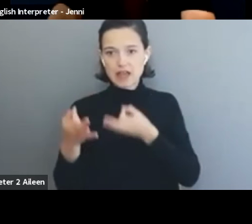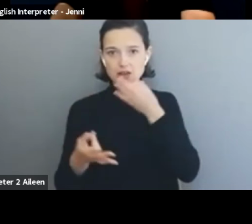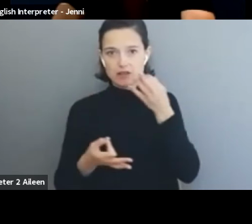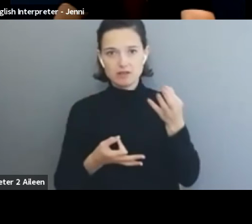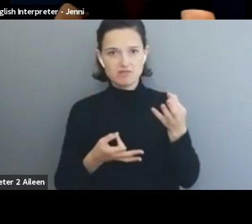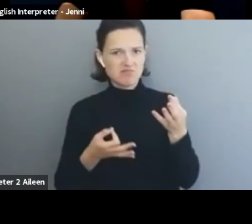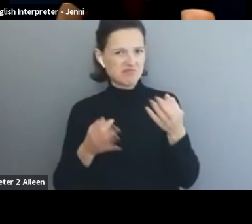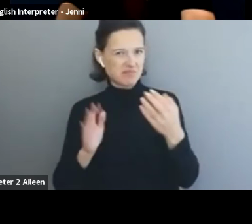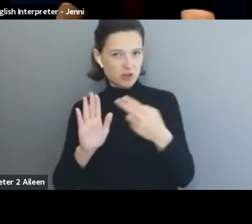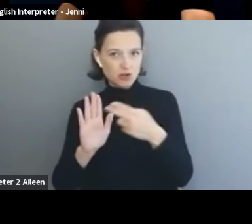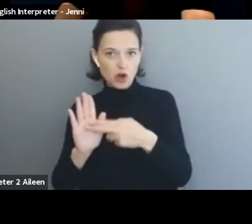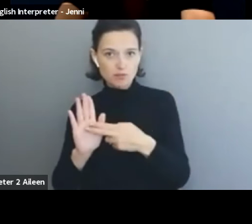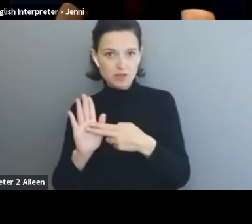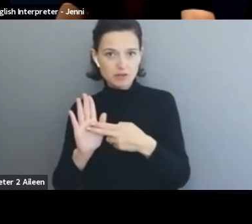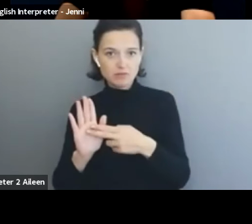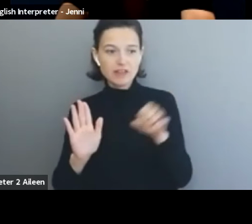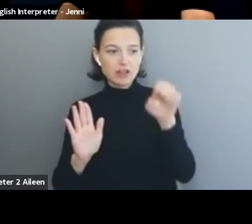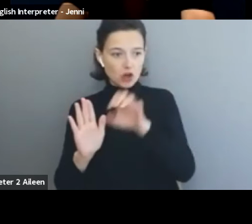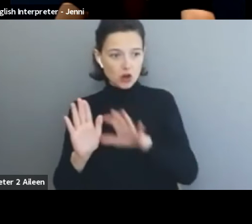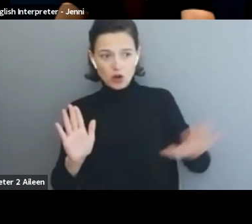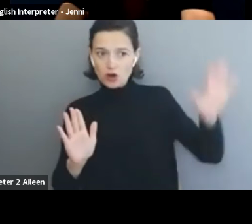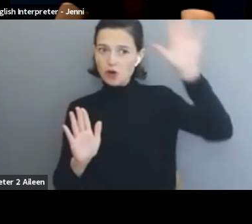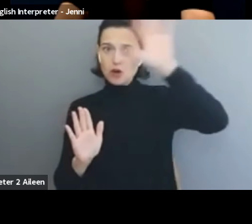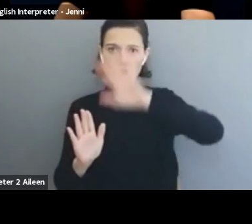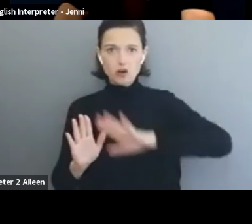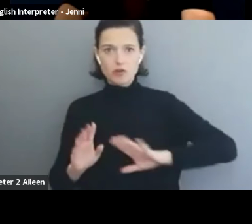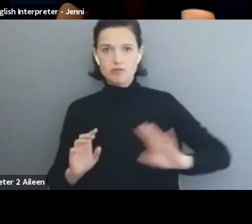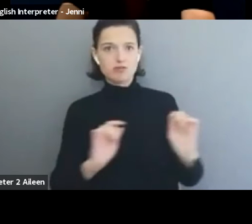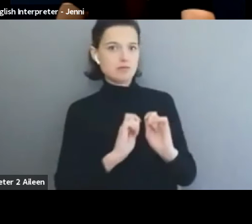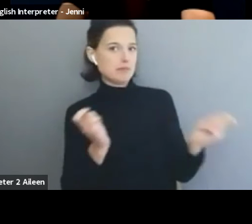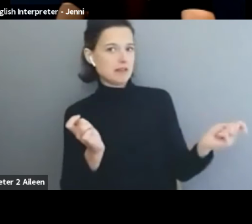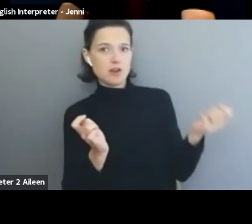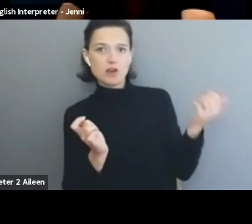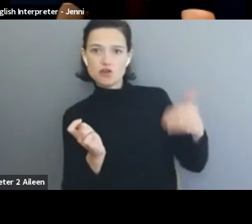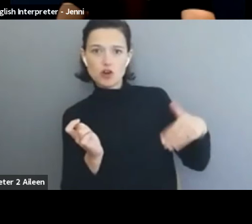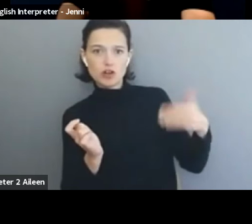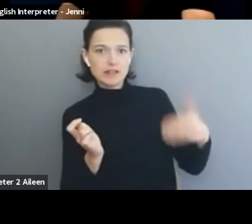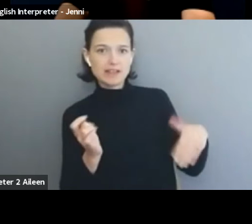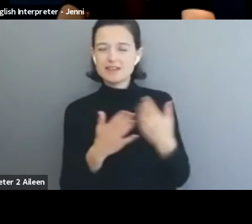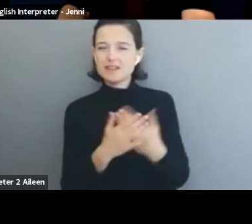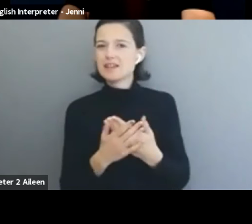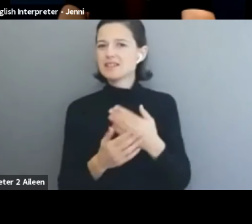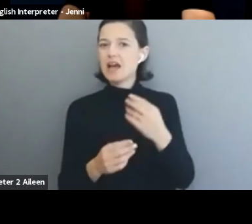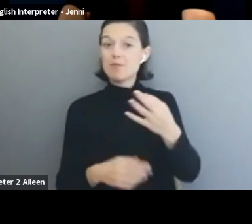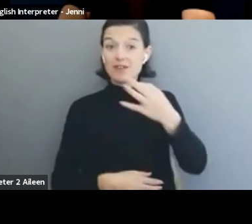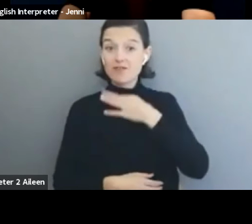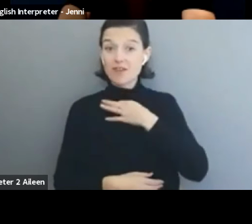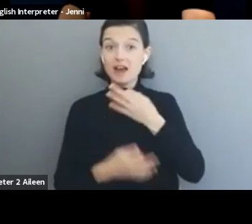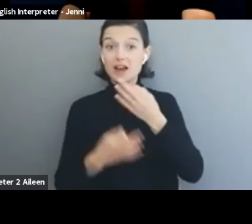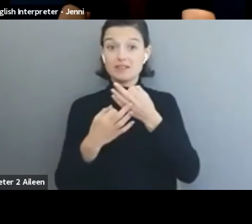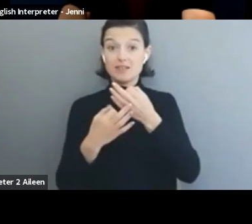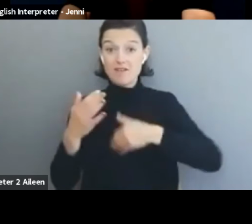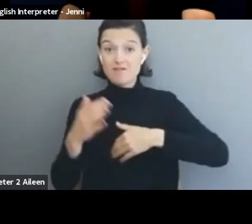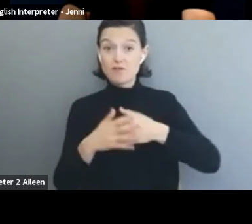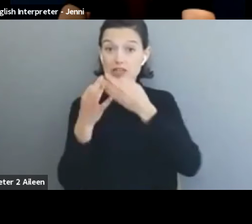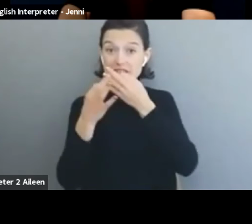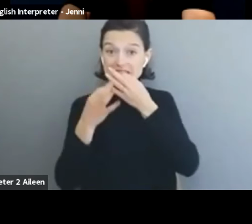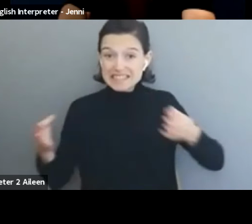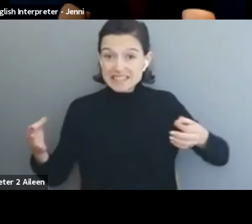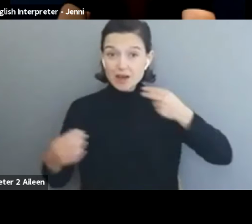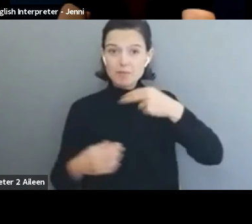Normen im Europäischen Amtsblatt veröffentlicht worden, sodass man die Frage derzeit noch nicht ganz exakt beurteilen kann. Es gibt aber, das ist die Grundlage